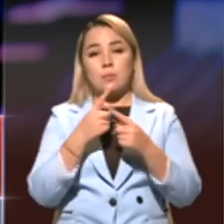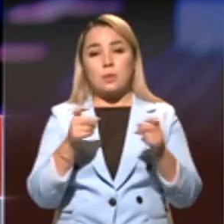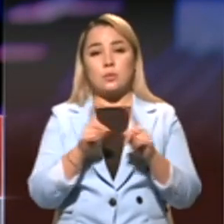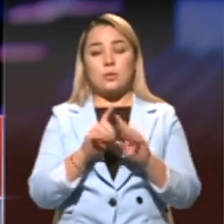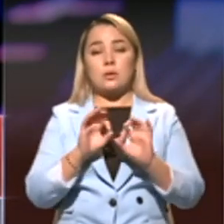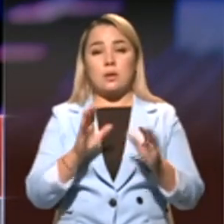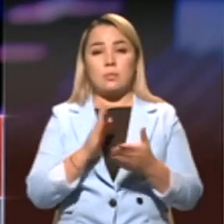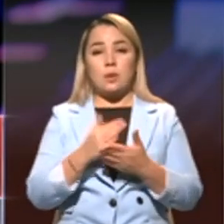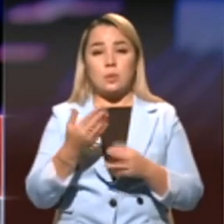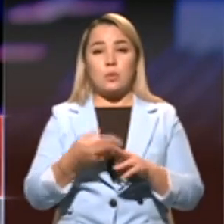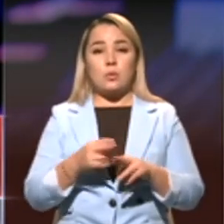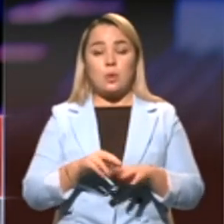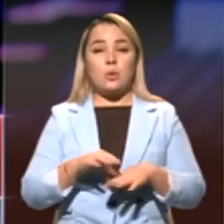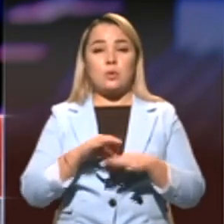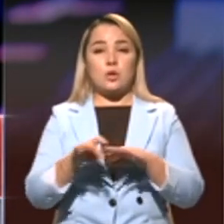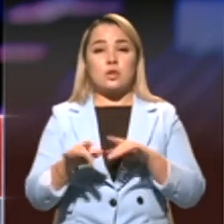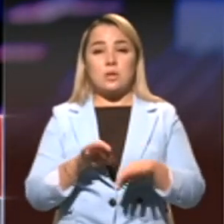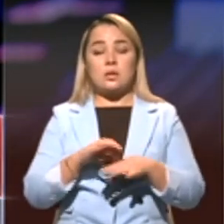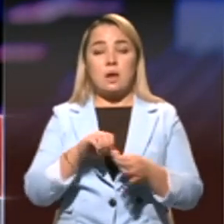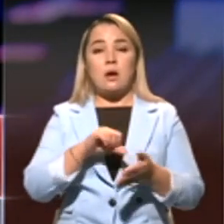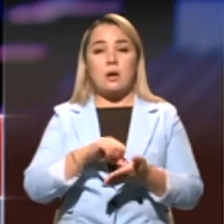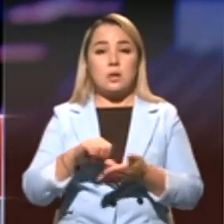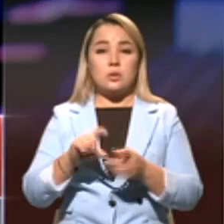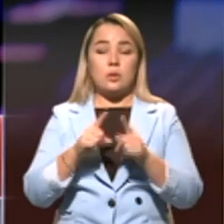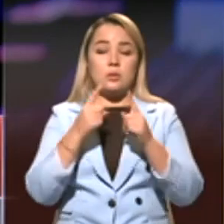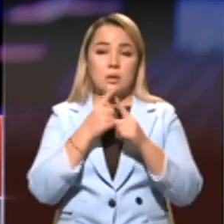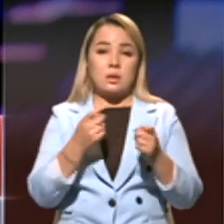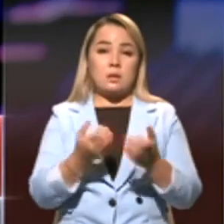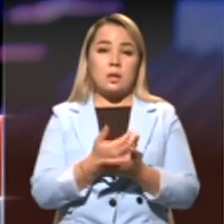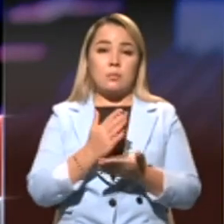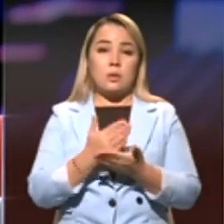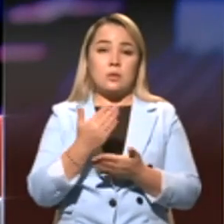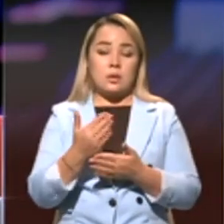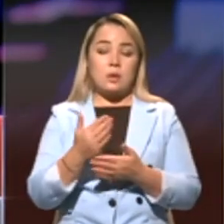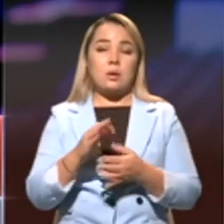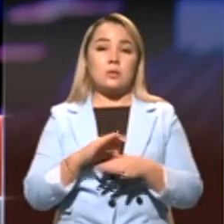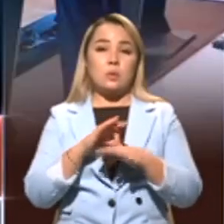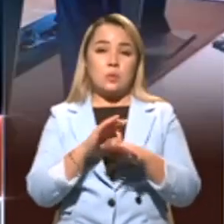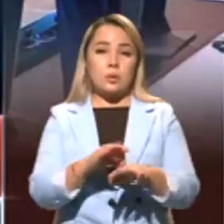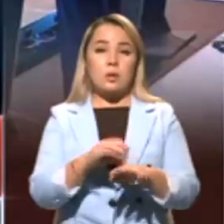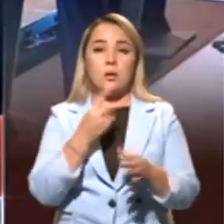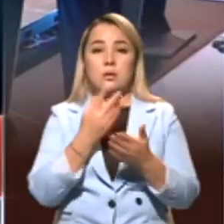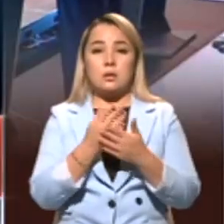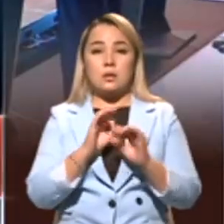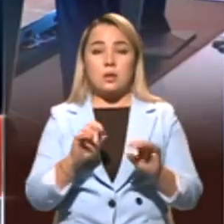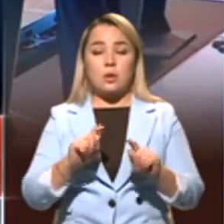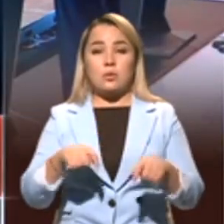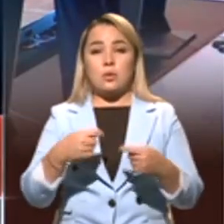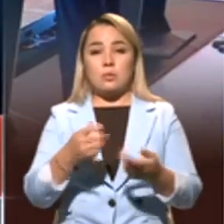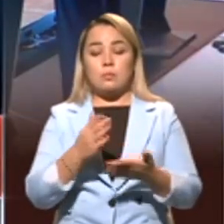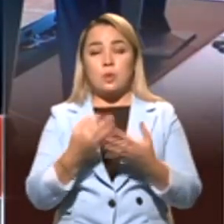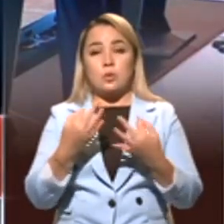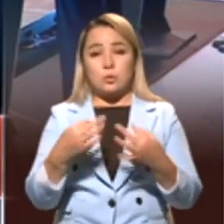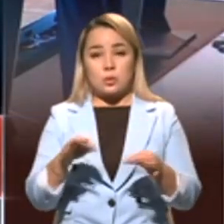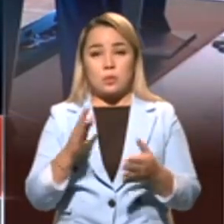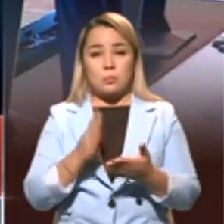хабарлай отырып, ол өтетін шара қатысушылар туралы мәлімет бере отырып өткізу қарастырылған, ол өткізуге рұқсат бар. Бұл